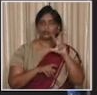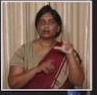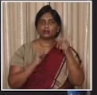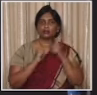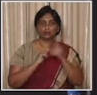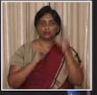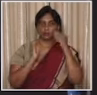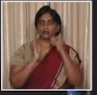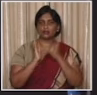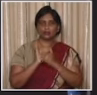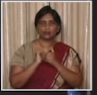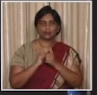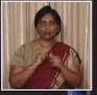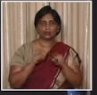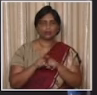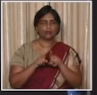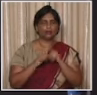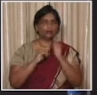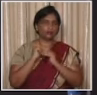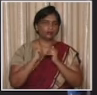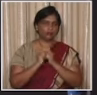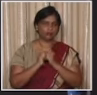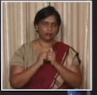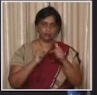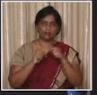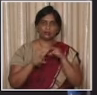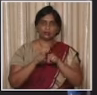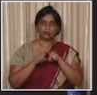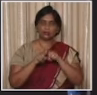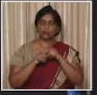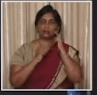240,882ක් පමණ වෙන් කරලා තිබ්බා. මේ අවුරුද්දේ හැබැයි